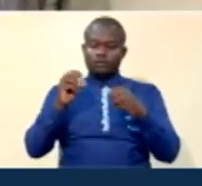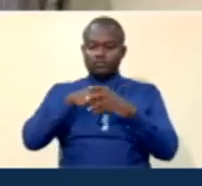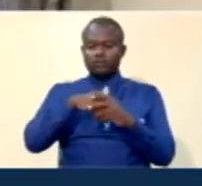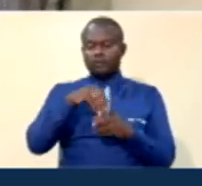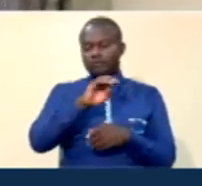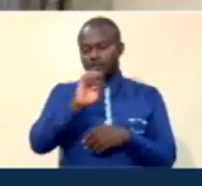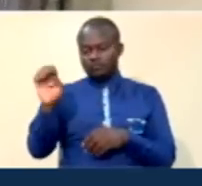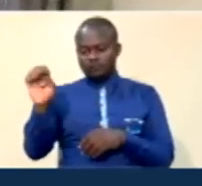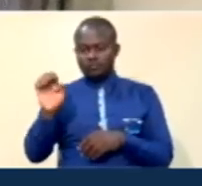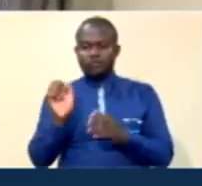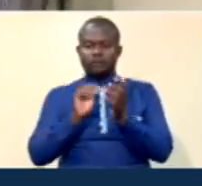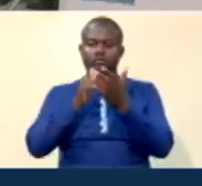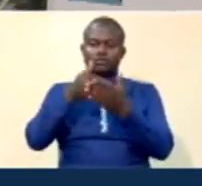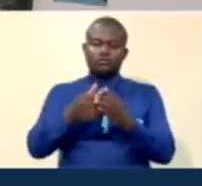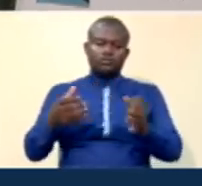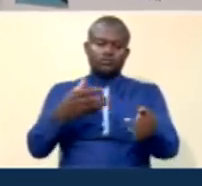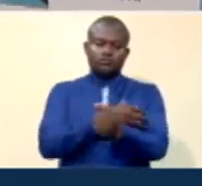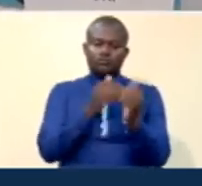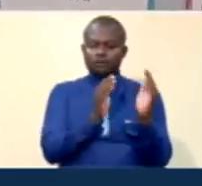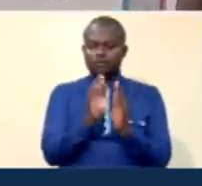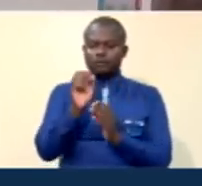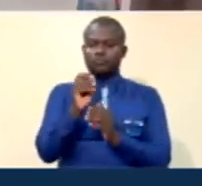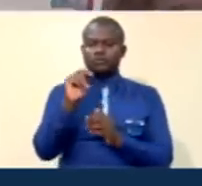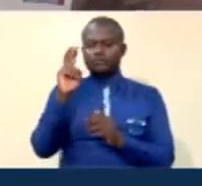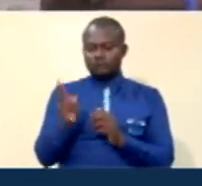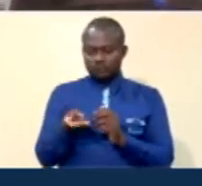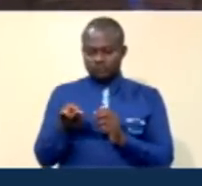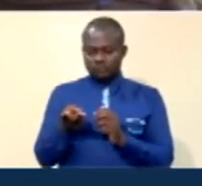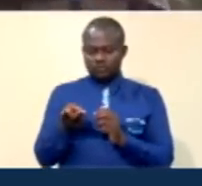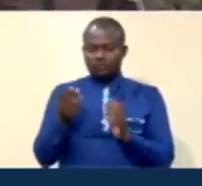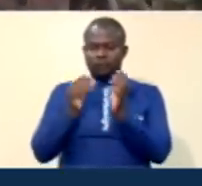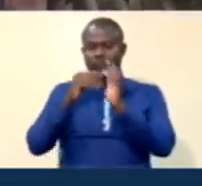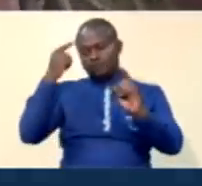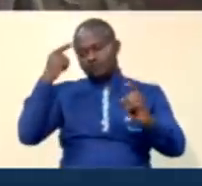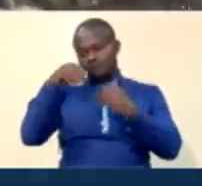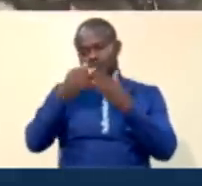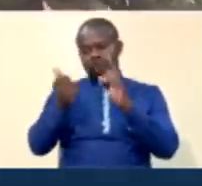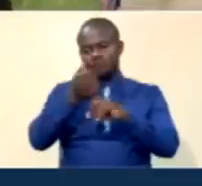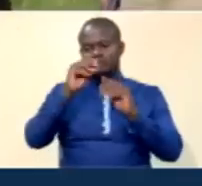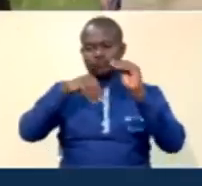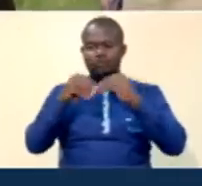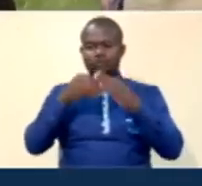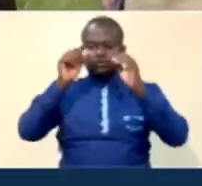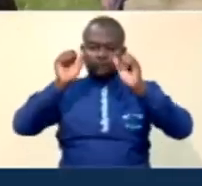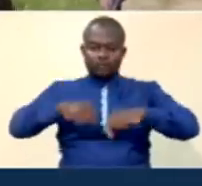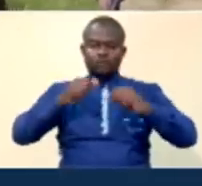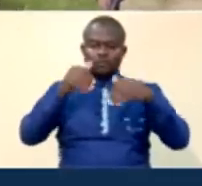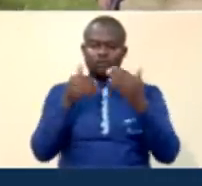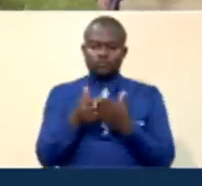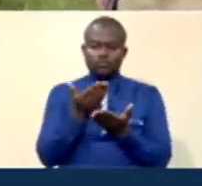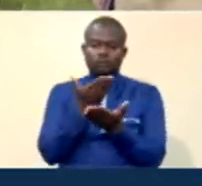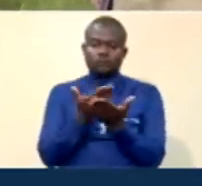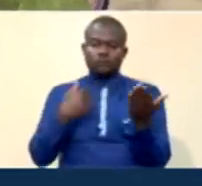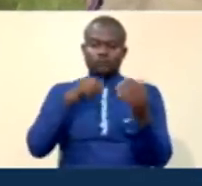y'Iburasirazuba, igeze ku bushobozi bwo gutunganya toni 2,000, hagamijwe kugera ku musaruro ushoboka. Abahinga izi mbuto